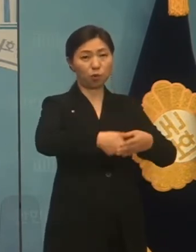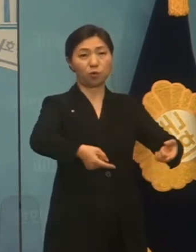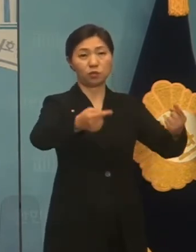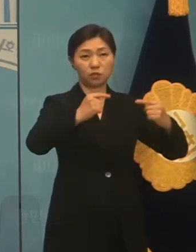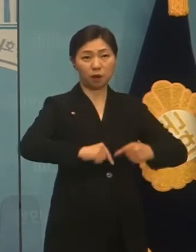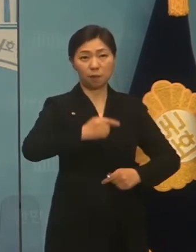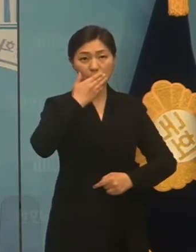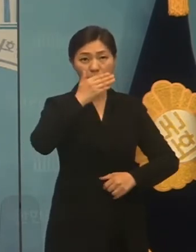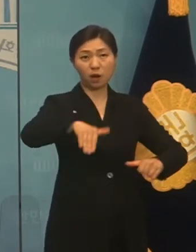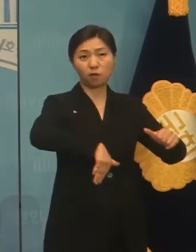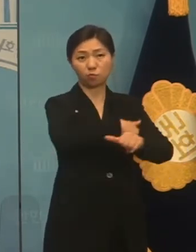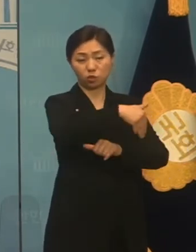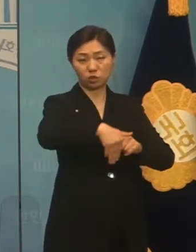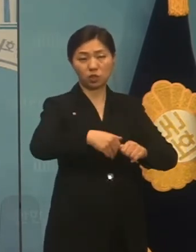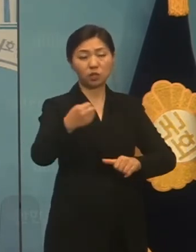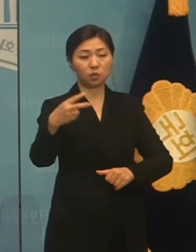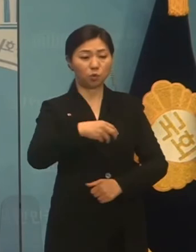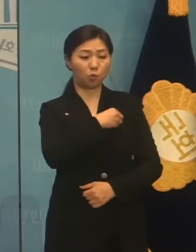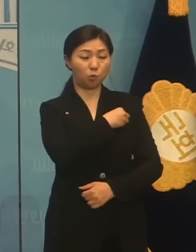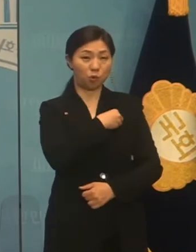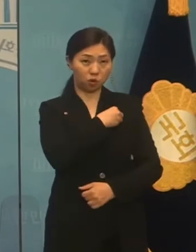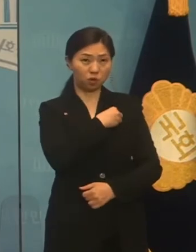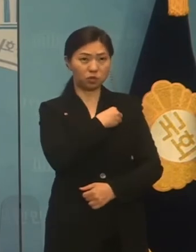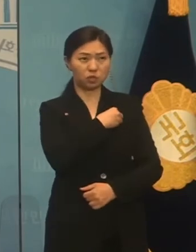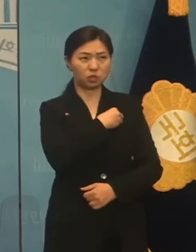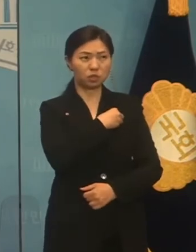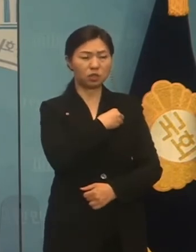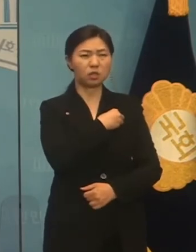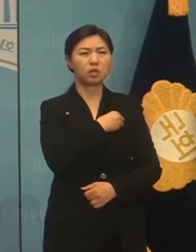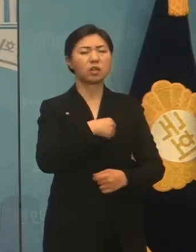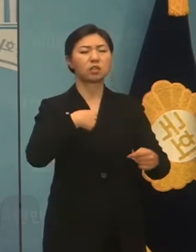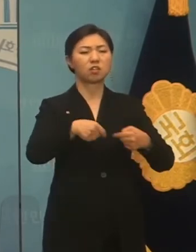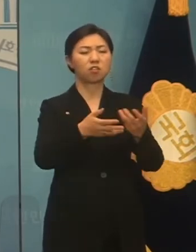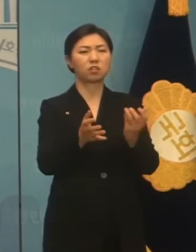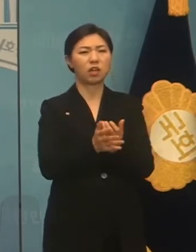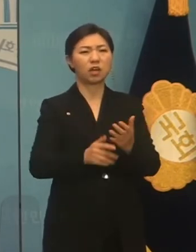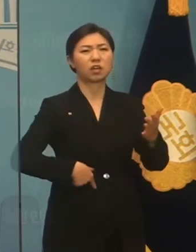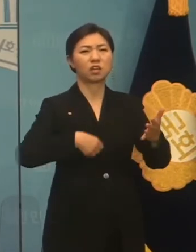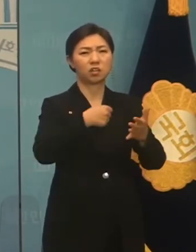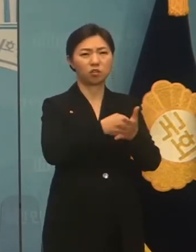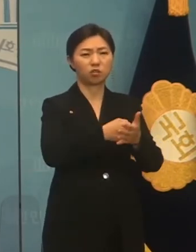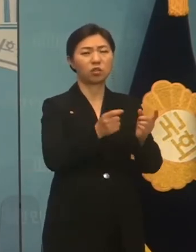당원들이 당의 의사결정에 직접 참여할 수 있도록 만들겠습니다.